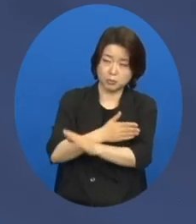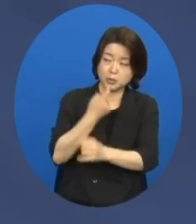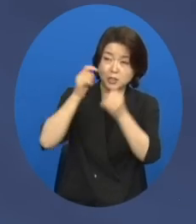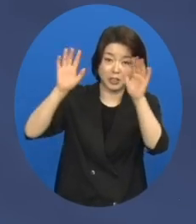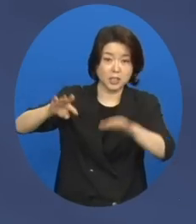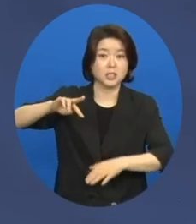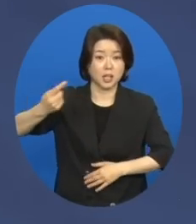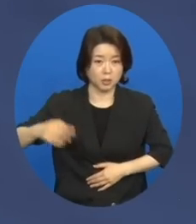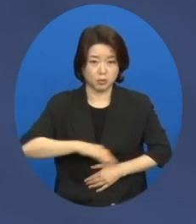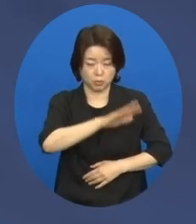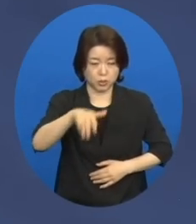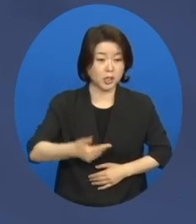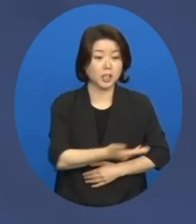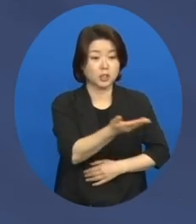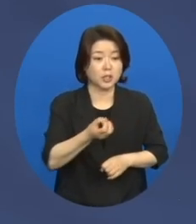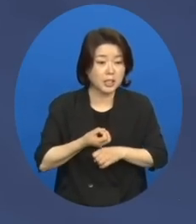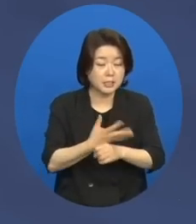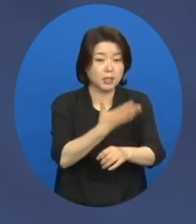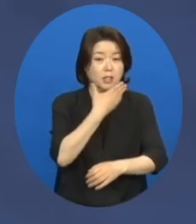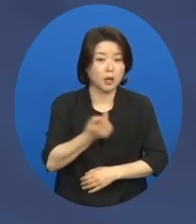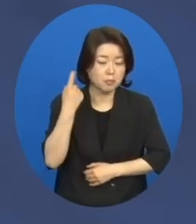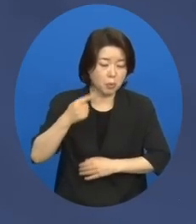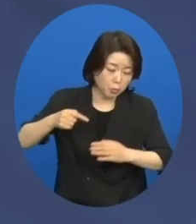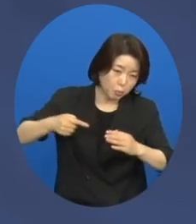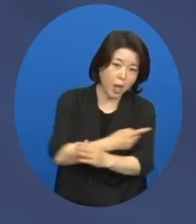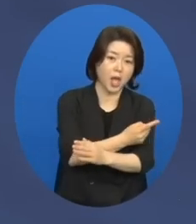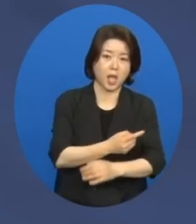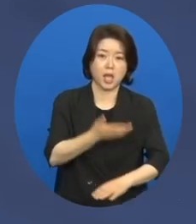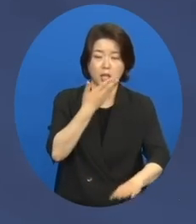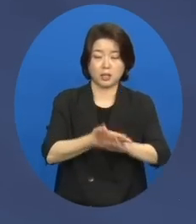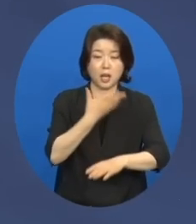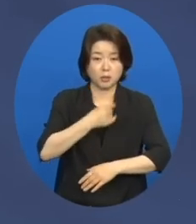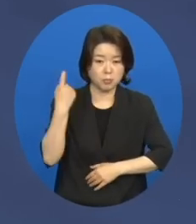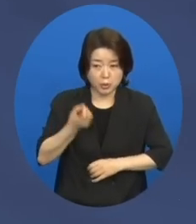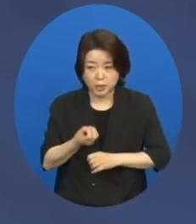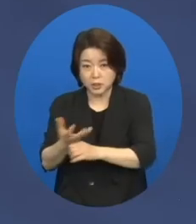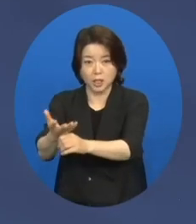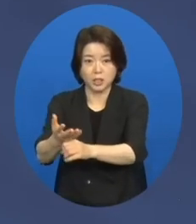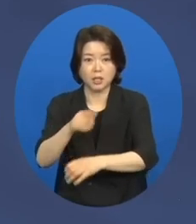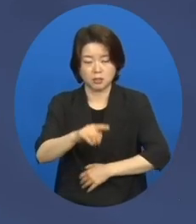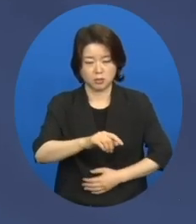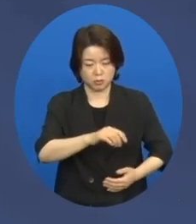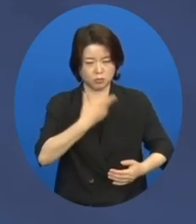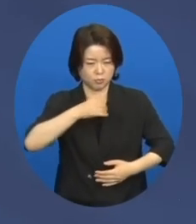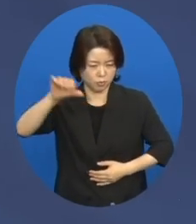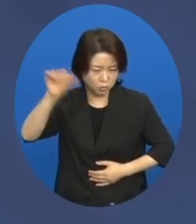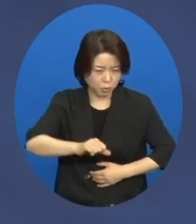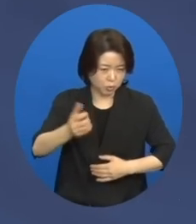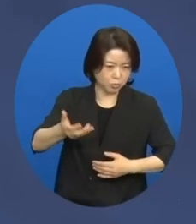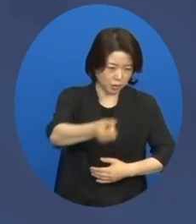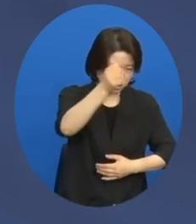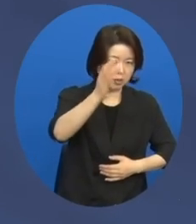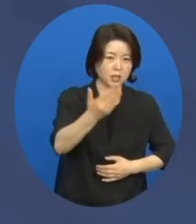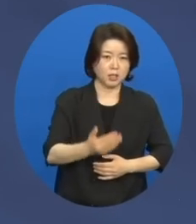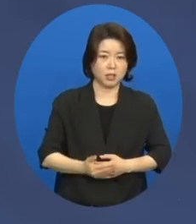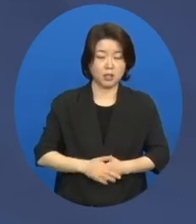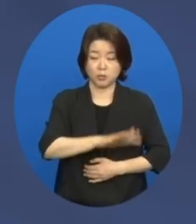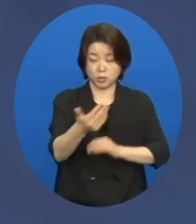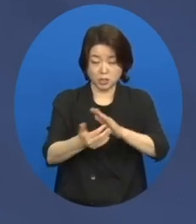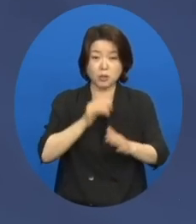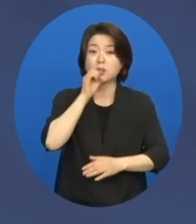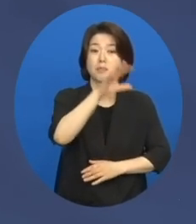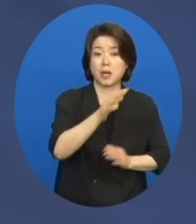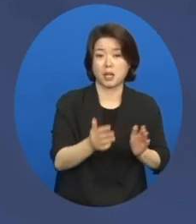천사라도 우리가 너희에게 전한 복음 외에 다른 복음을 전하면 저주를 받을지어다. 우리가 전에